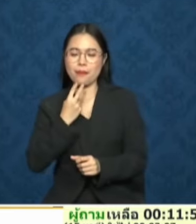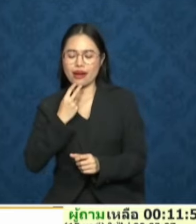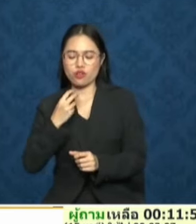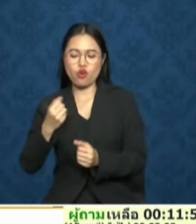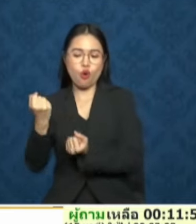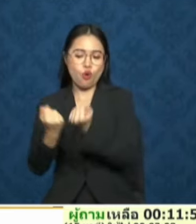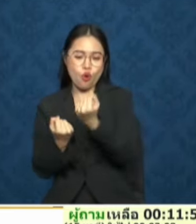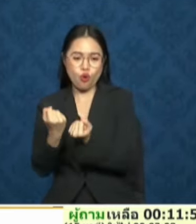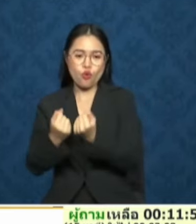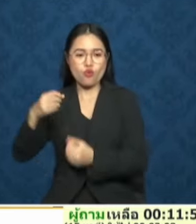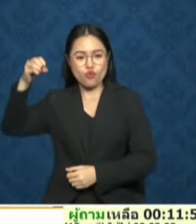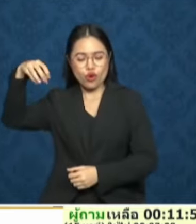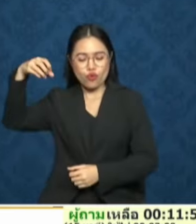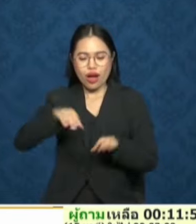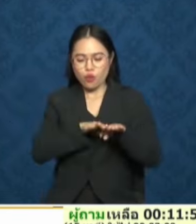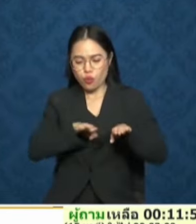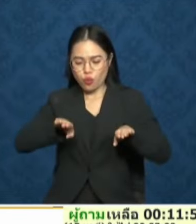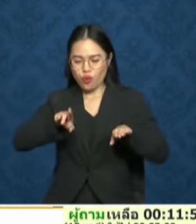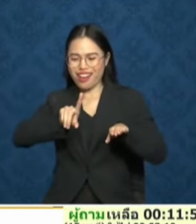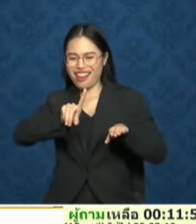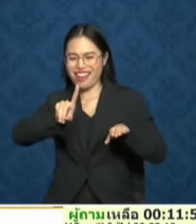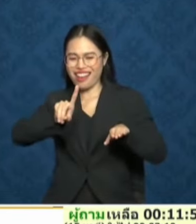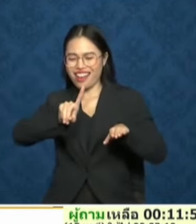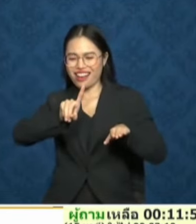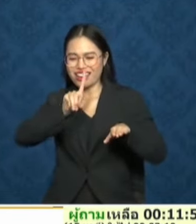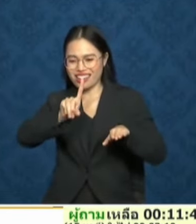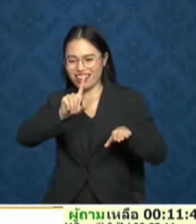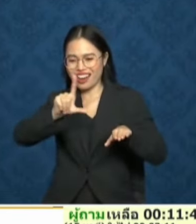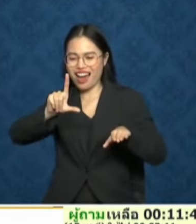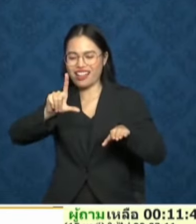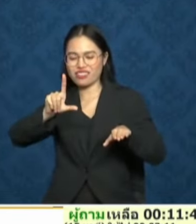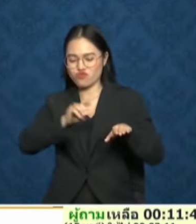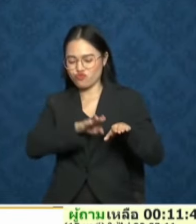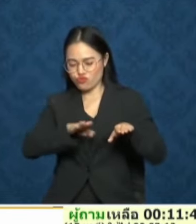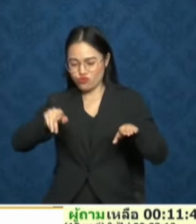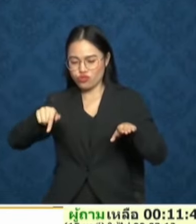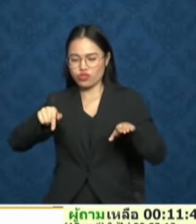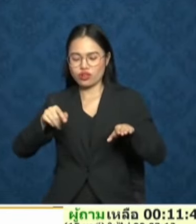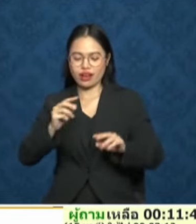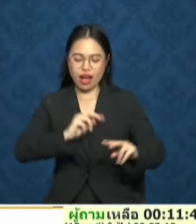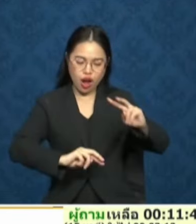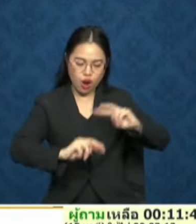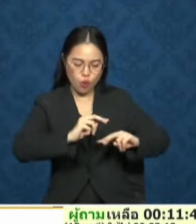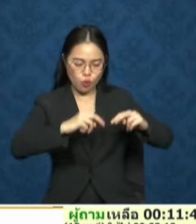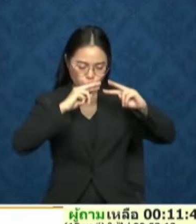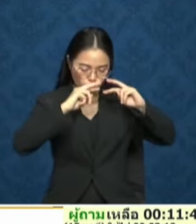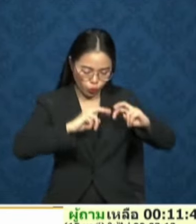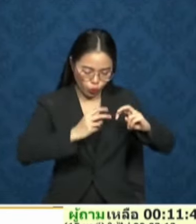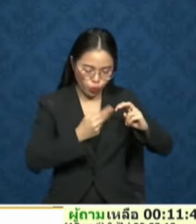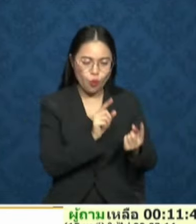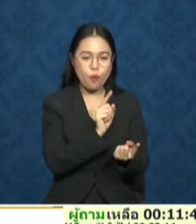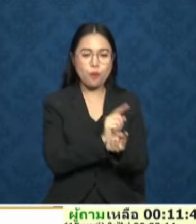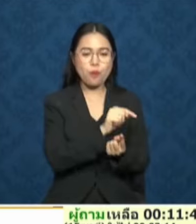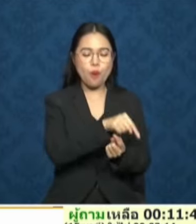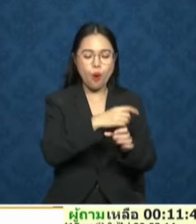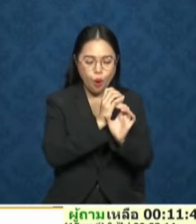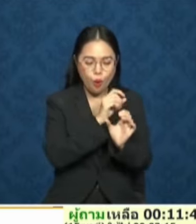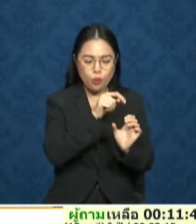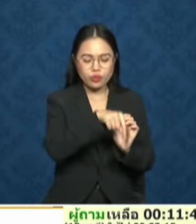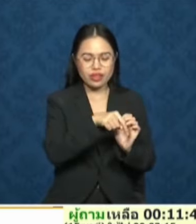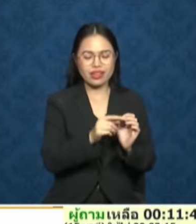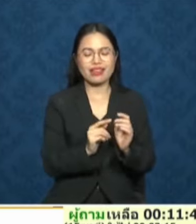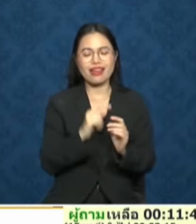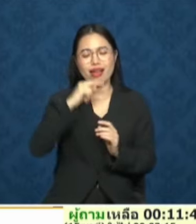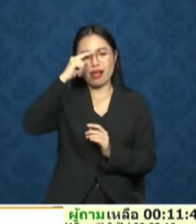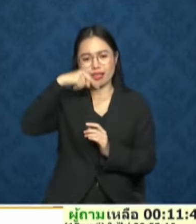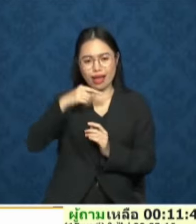ฟ้านะครั ได้ไม่ต่ำกา 1 ล้านคันครัท่านรองโลโกกบอกว่าการสำรวจพบนี้นะครับส่งผลให้ไทยเป็ 1 ในประเทศท